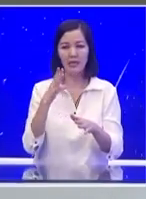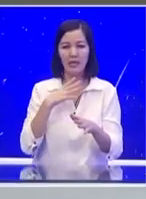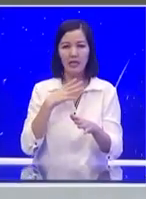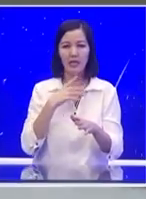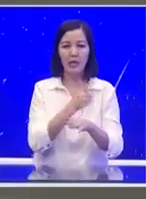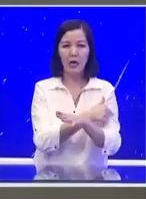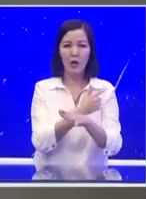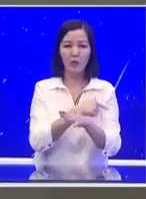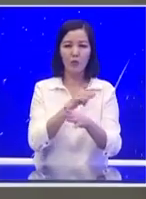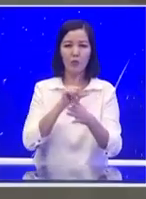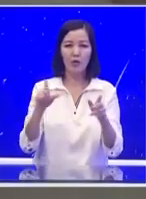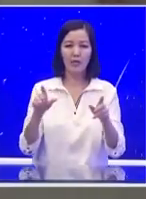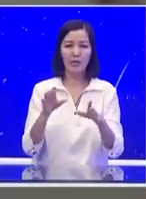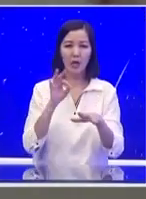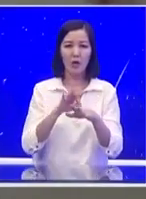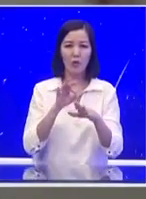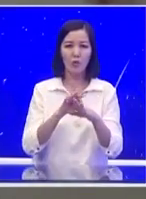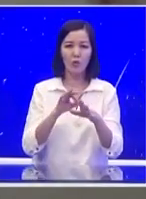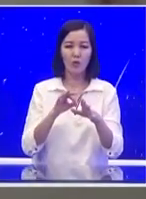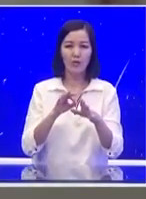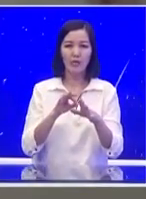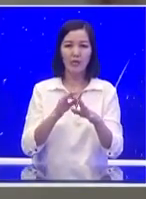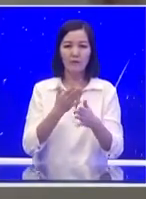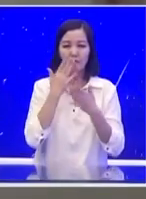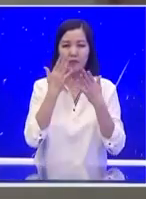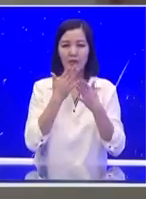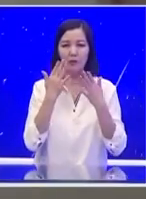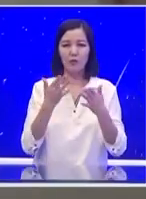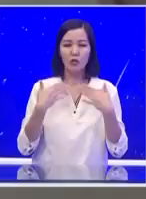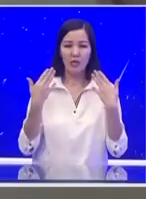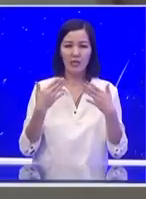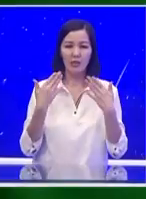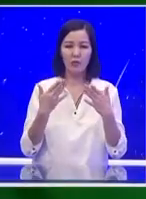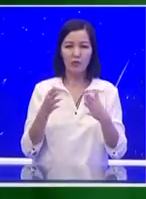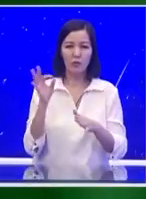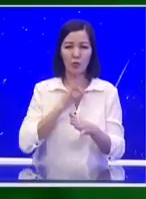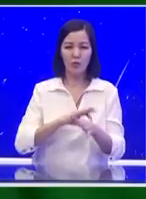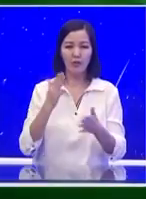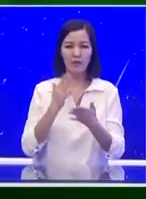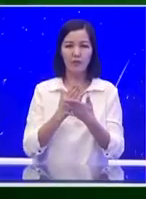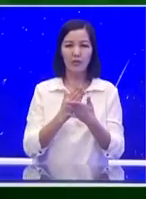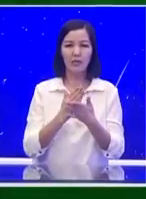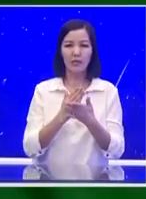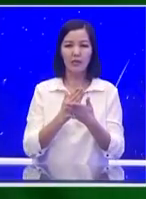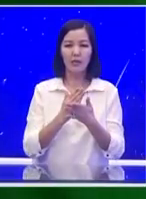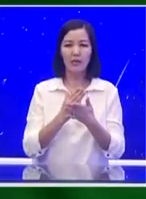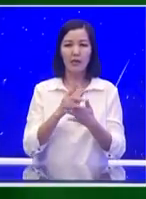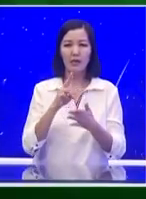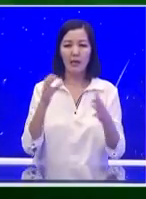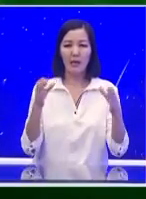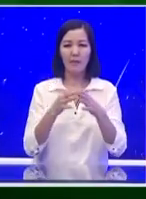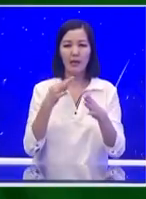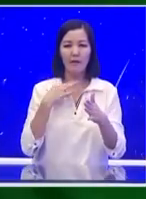бұл құралды дерті асқынбаған науқастардың демалуын жеңілдету үшін қолданып жатыр. Осыған байланысты Декатлон компаниясы Франция